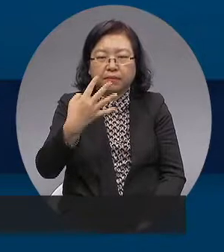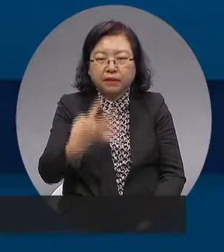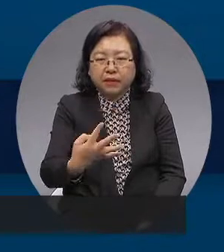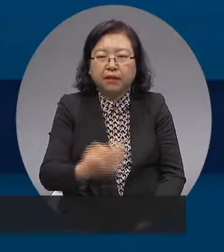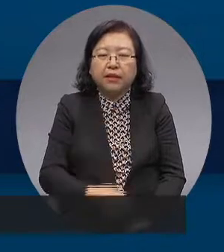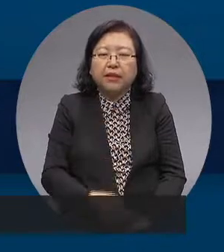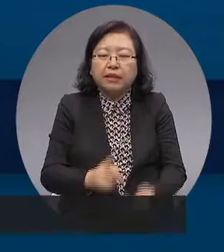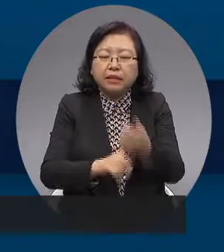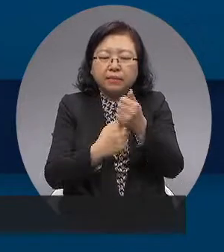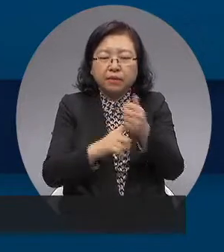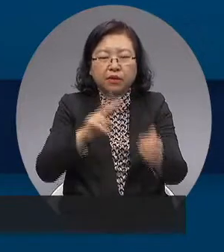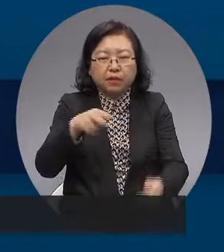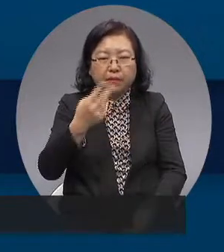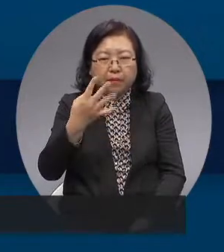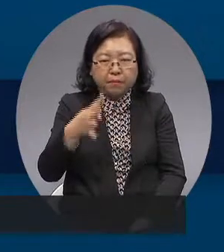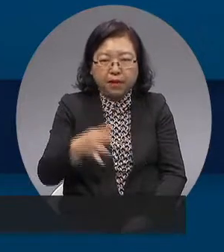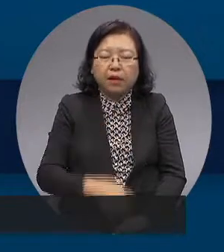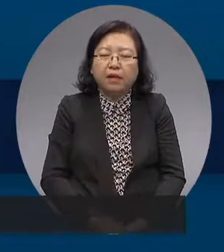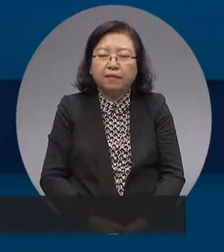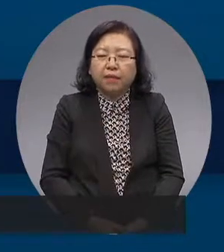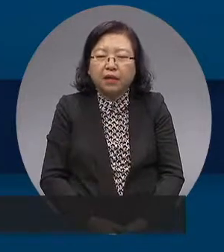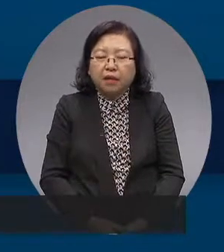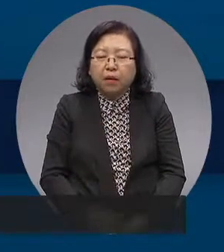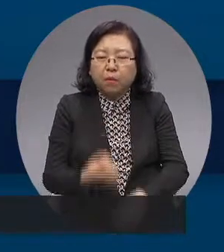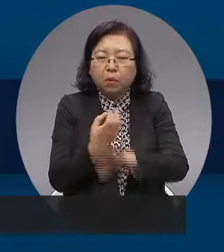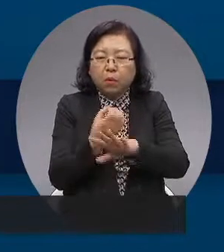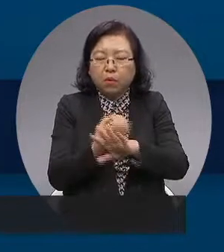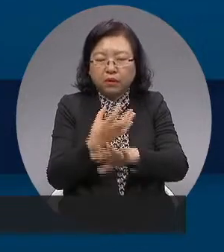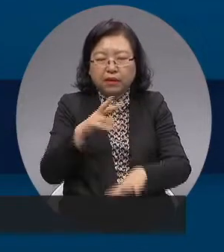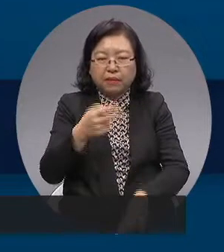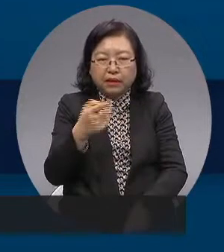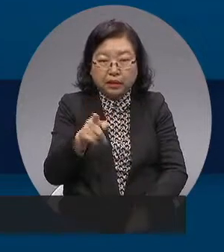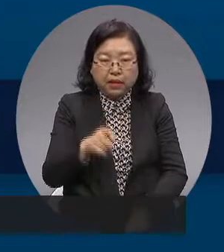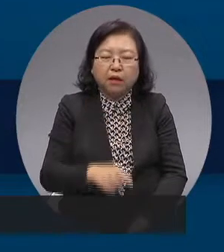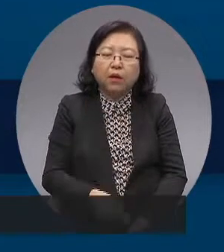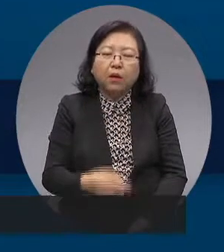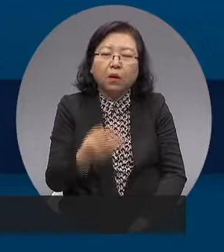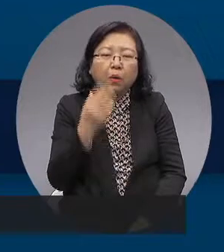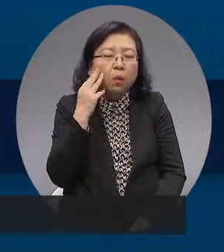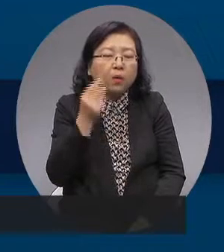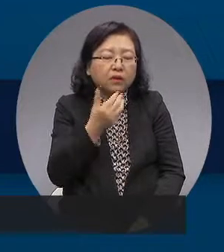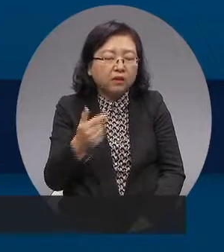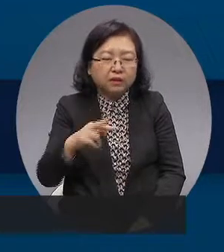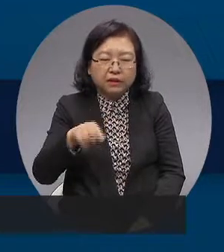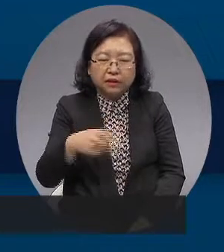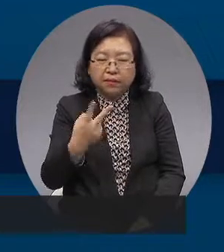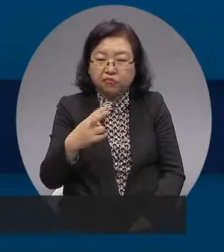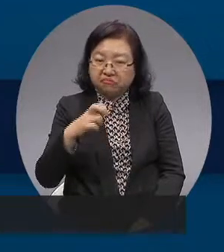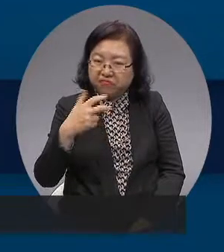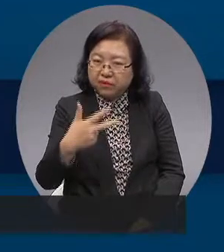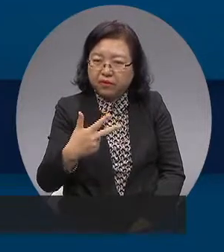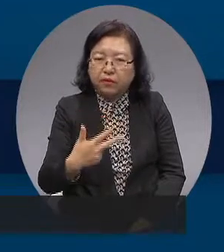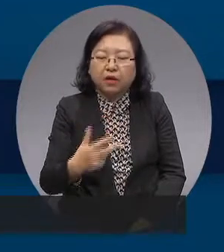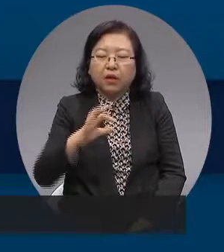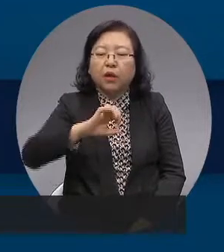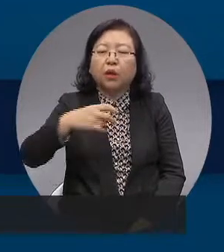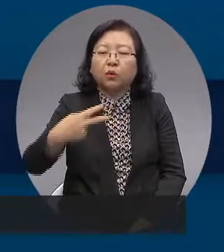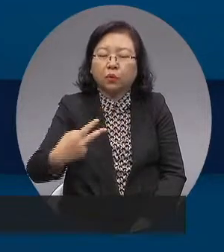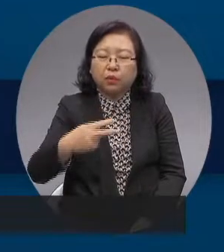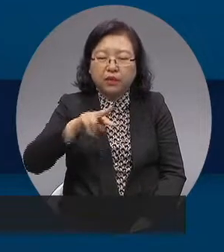374명, 증평 208명, 보은 201명, 옥천 227명,